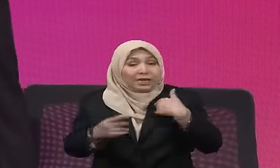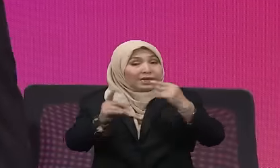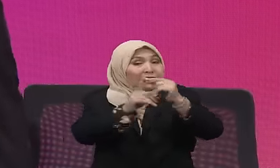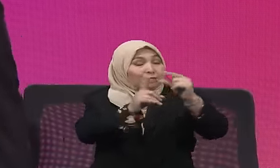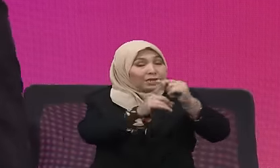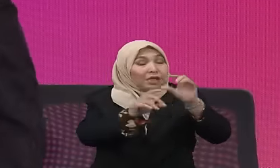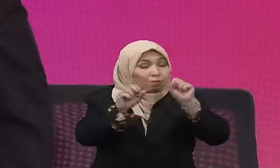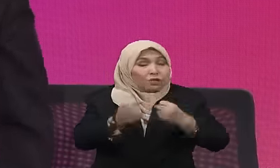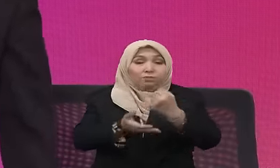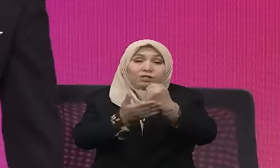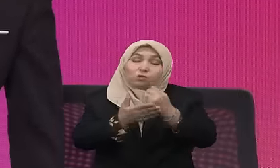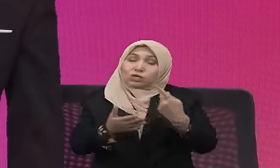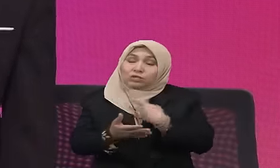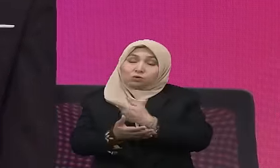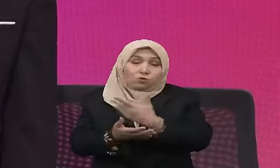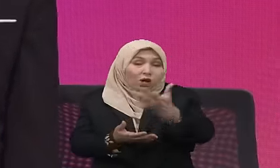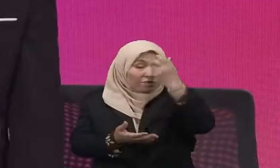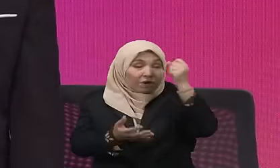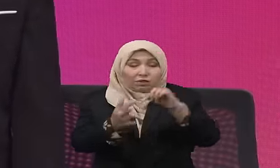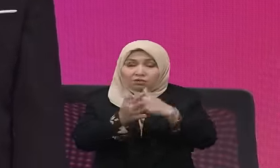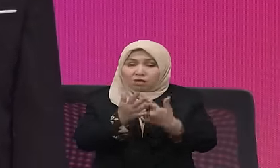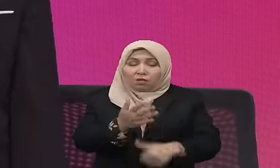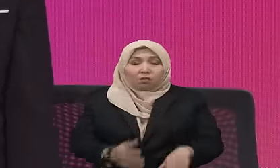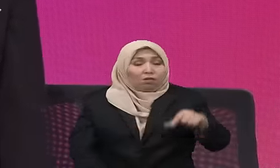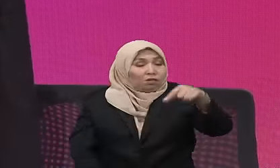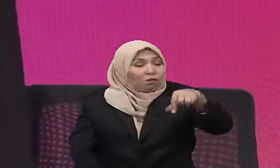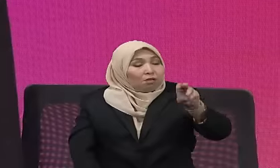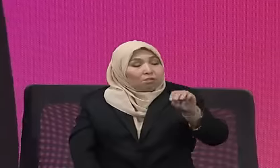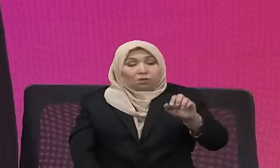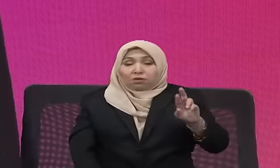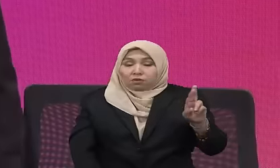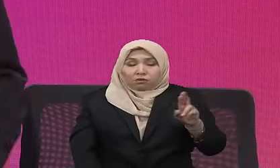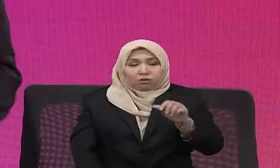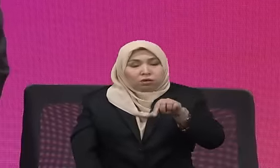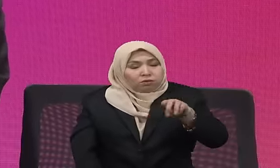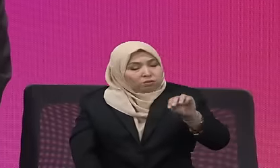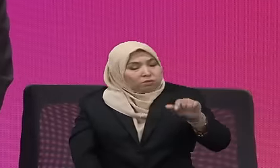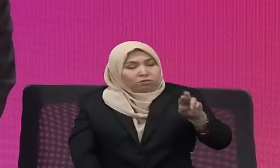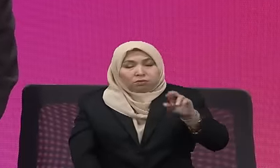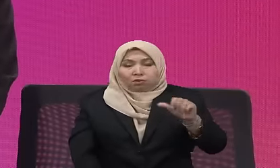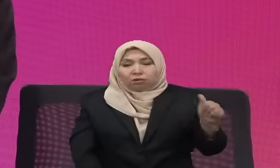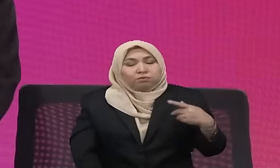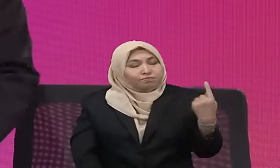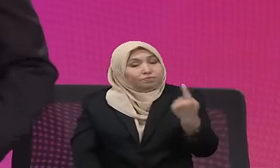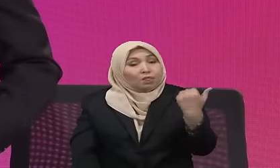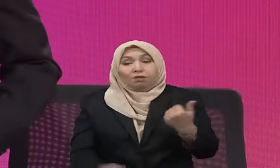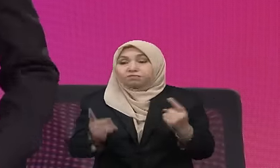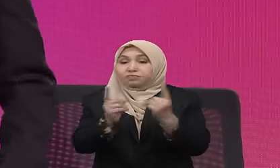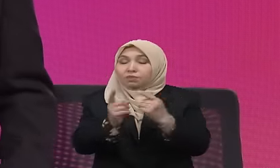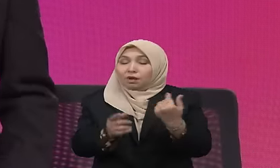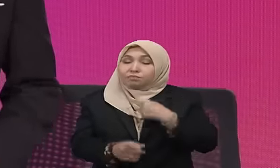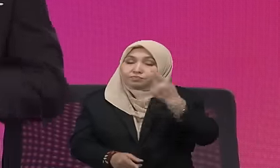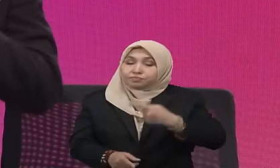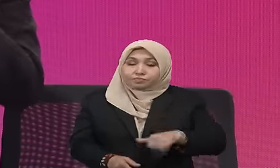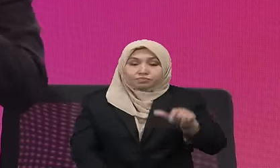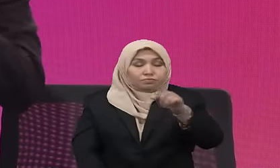kalimah-kalimah yang boleh bantu kita untuk hafal, antaranya qamar, kan, falamara al-qamara, biasa kita sebut, biasa kita jumpa, dan juga